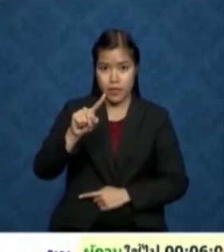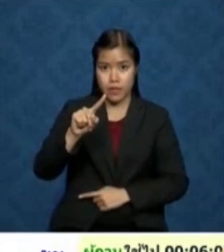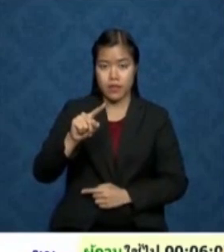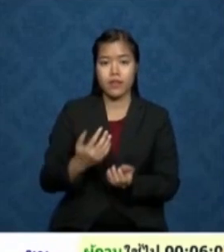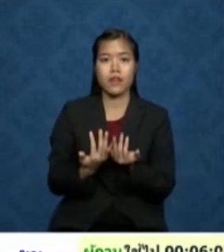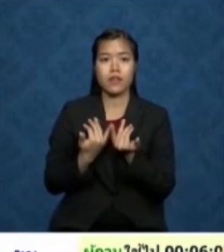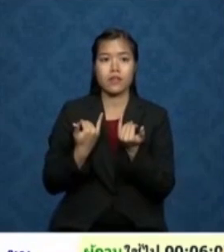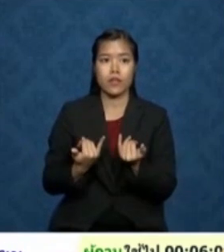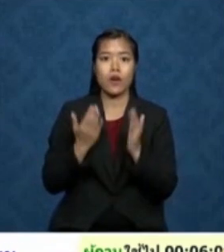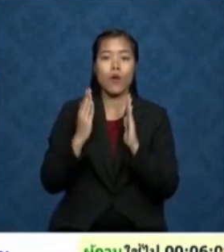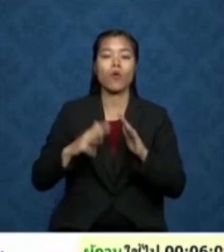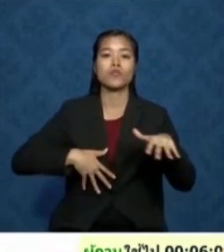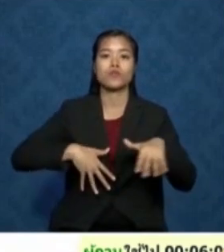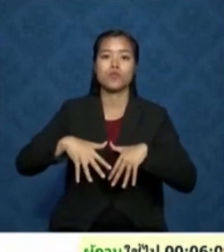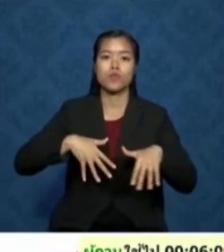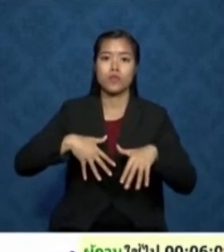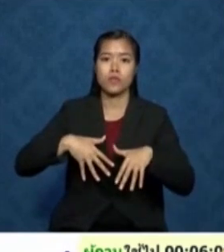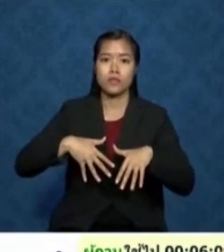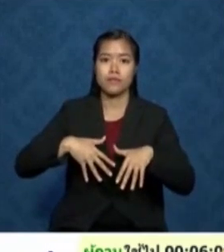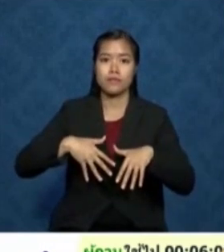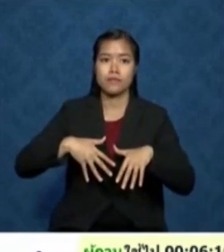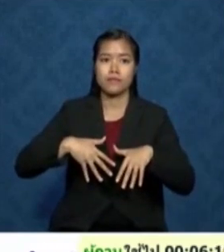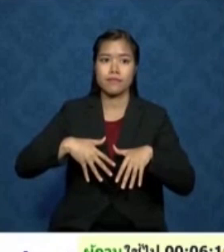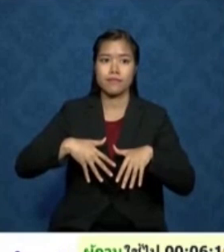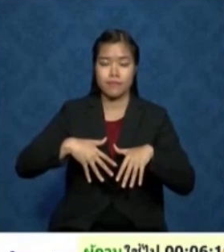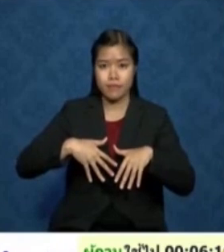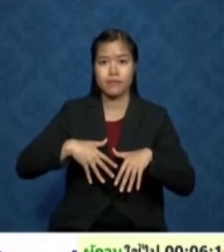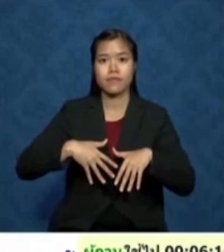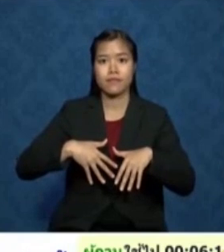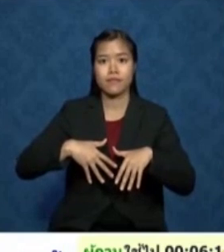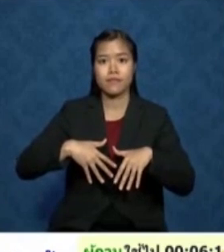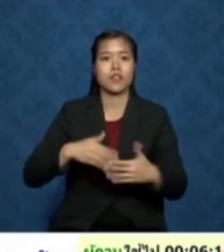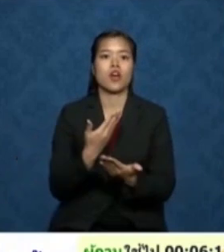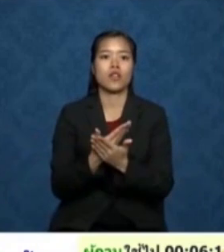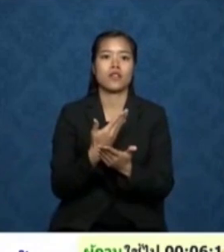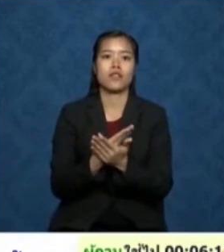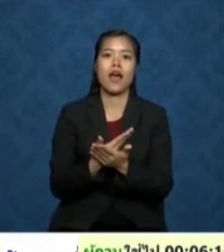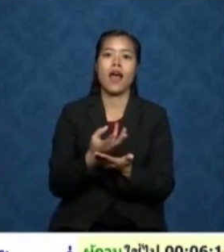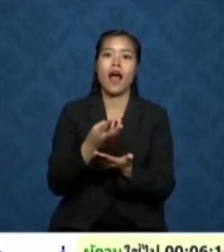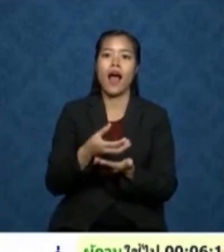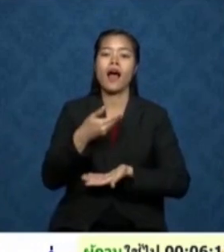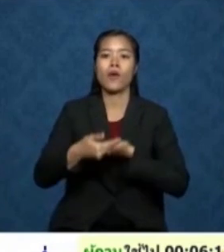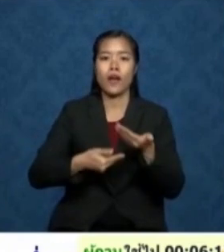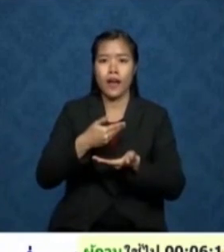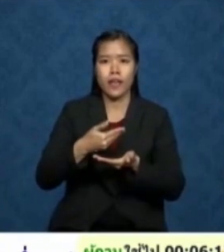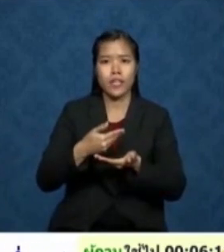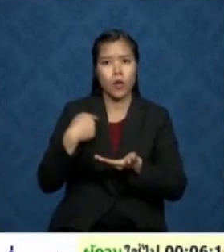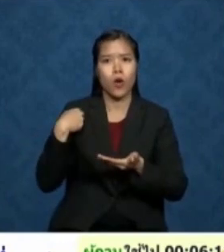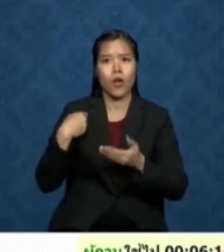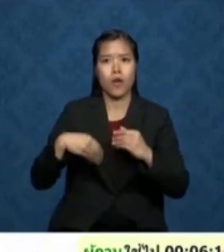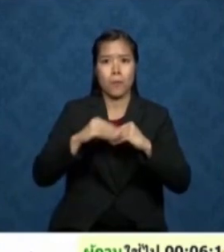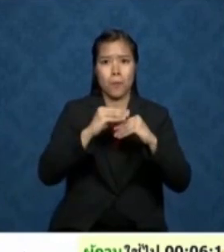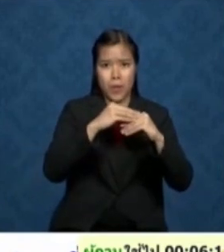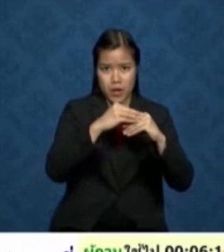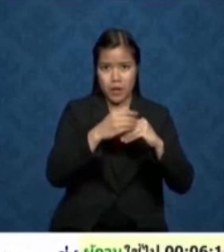ปัจบันพี่น้ปัชชนก็ถือวาได้รับราคาที่ดีจากแต่ก่อนเยอะมาก